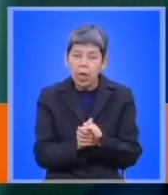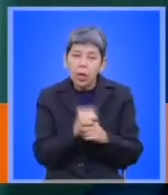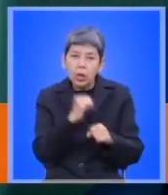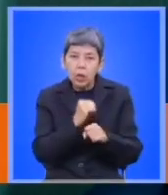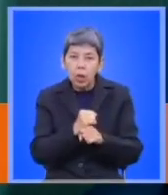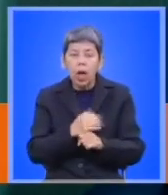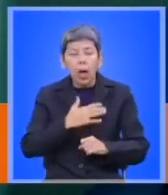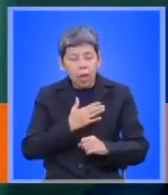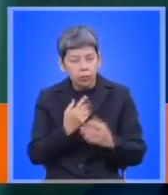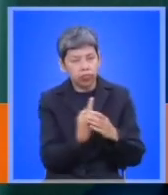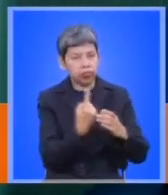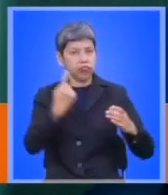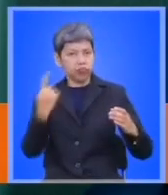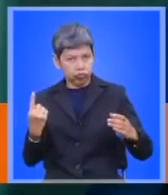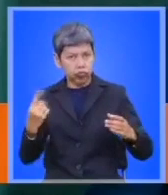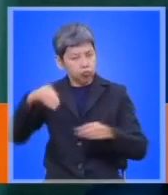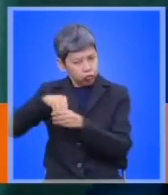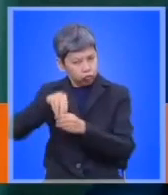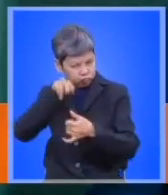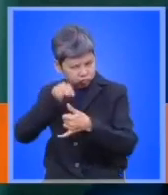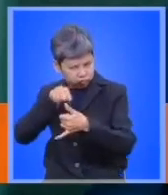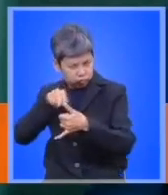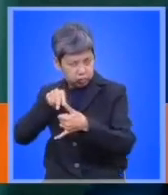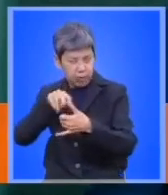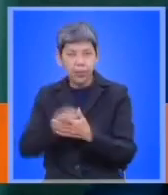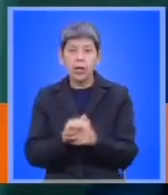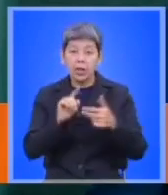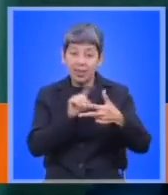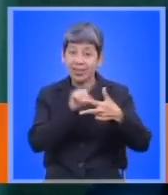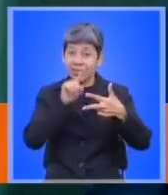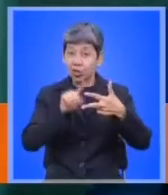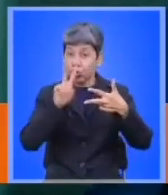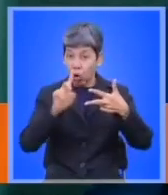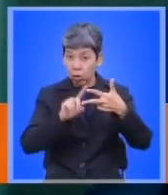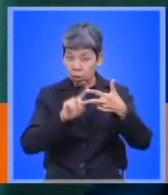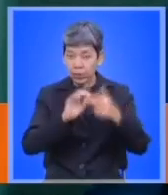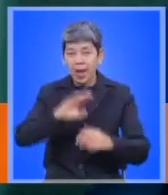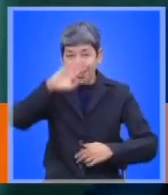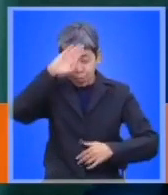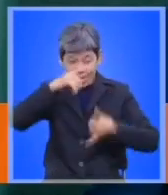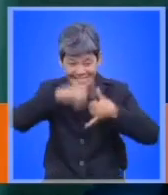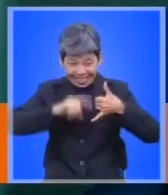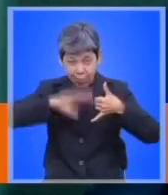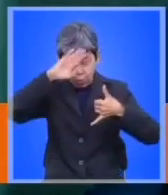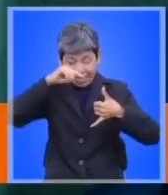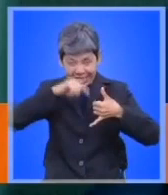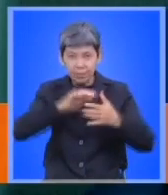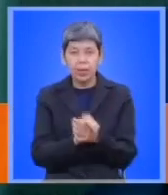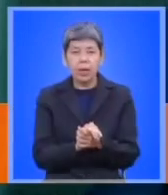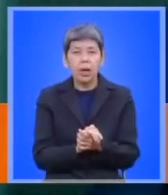ติเสี่ยงต้องแยกกักกันอย่างเข้มงวดนะครับอันที่สองก็คือผู้ป่วยสัม